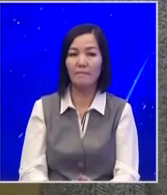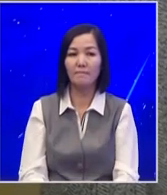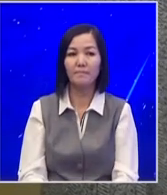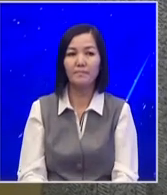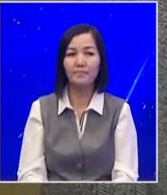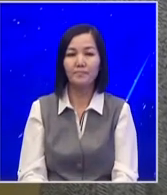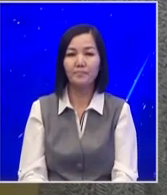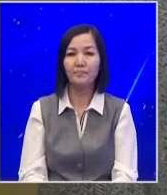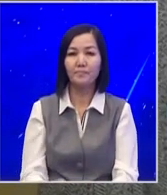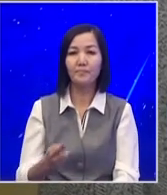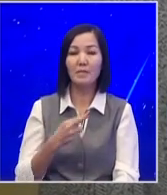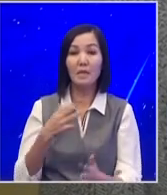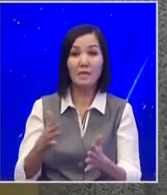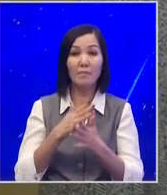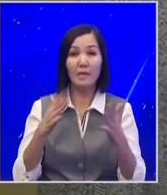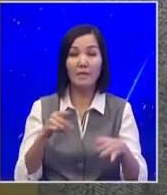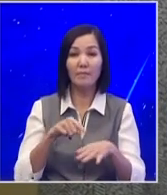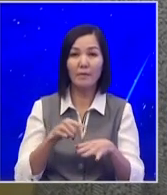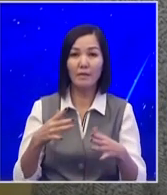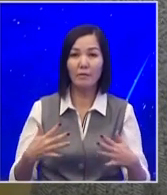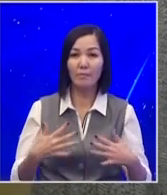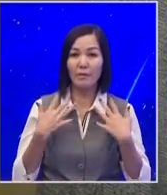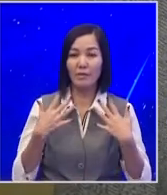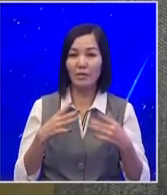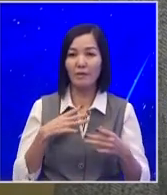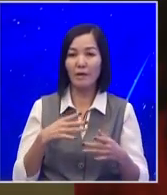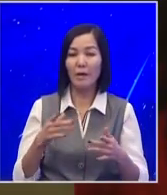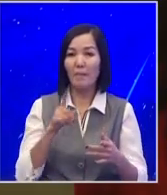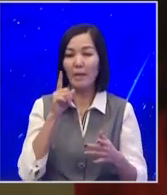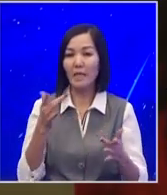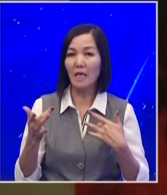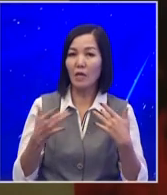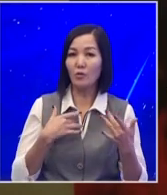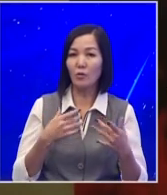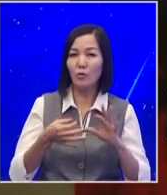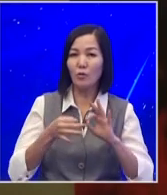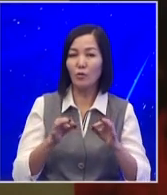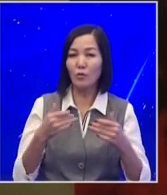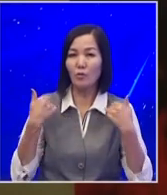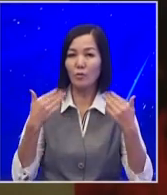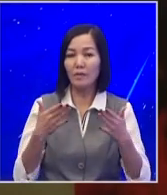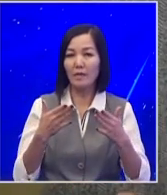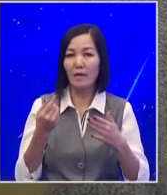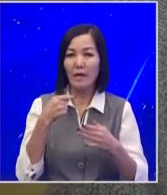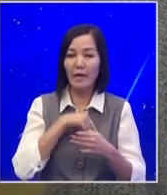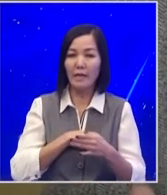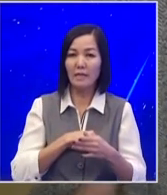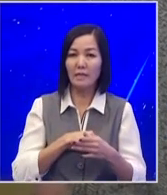требования. Я под большим впечатлением от пьесы. Молодые актеры смогли очень точно передать характеры главных